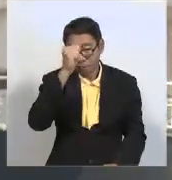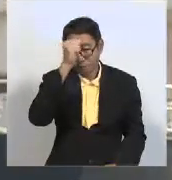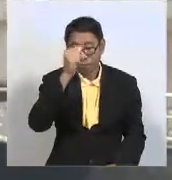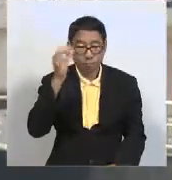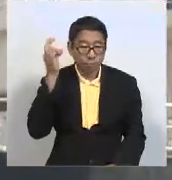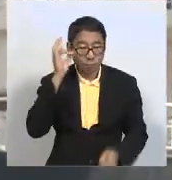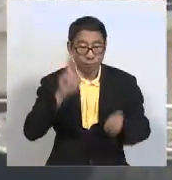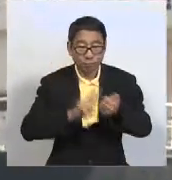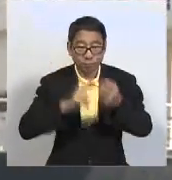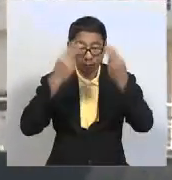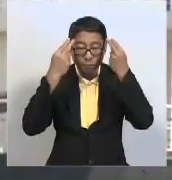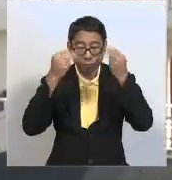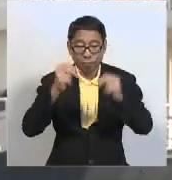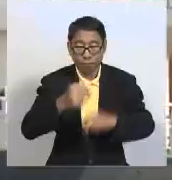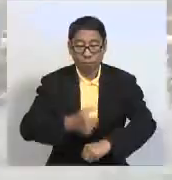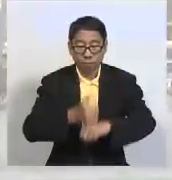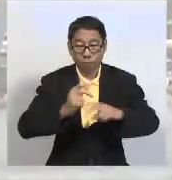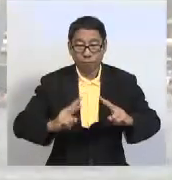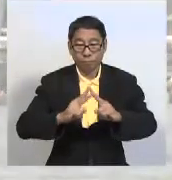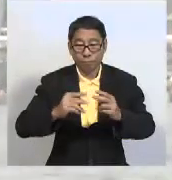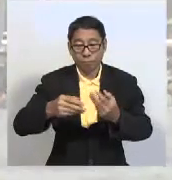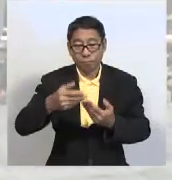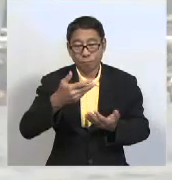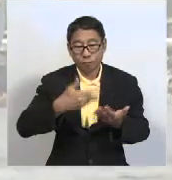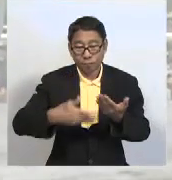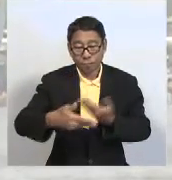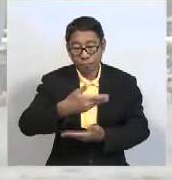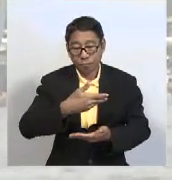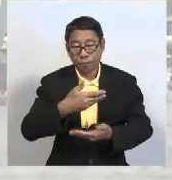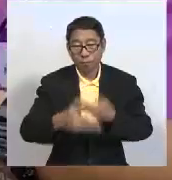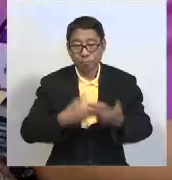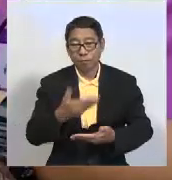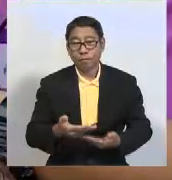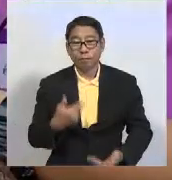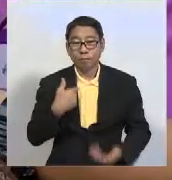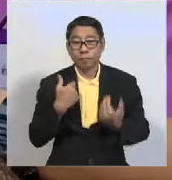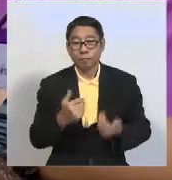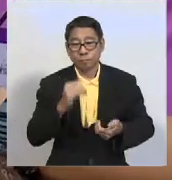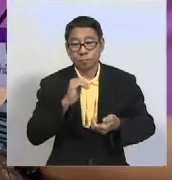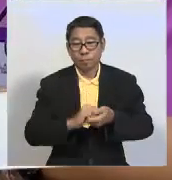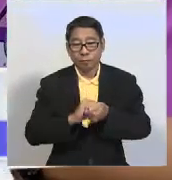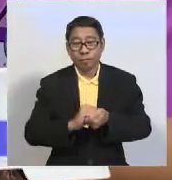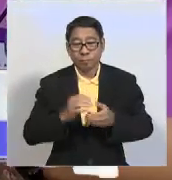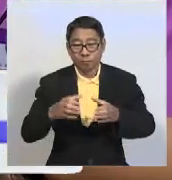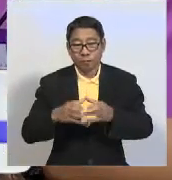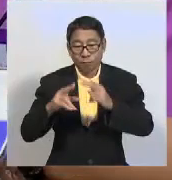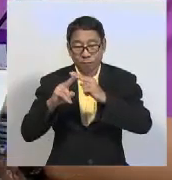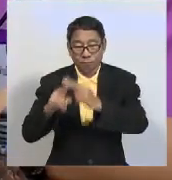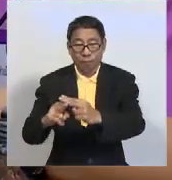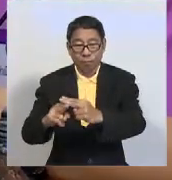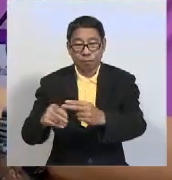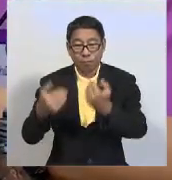ฟังเสียงรองนายกรัฐมนตรีและรัฐมนตรีว่าการกระทรวงพาณิชย์กันค่ะ เราจะร่วมมือกันกับภาคเอกชนในการ